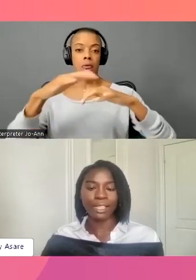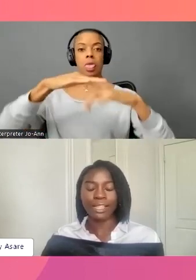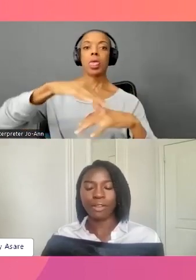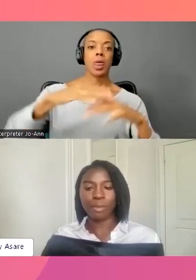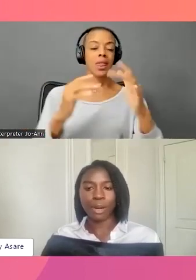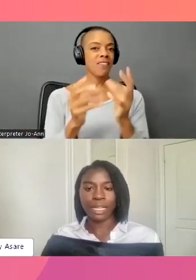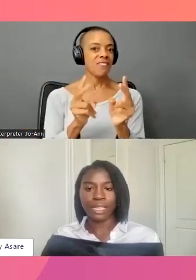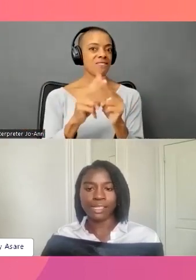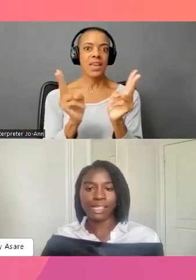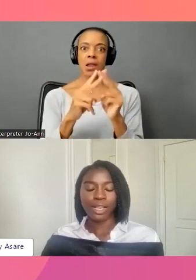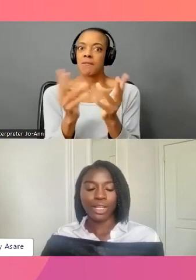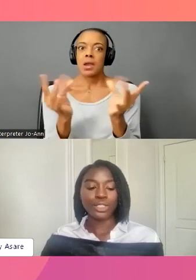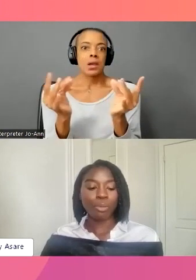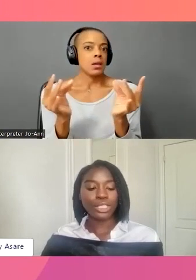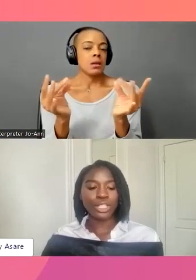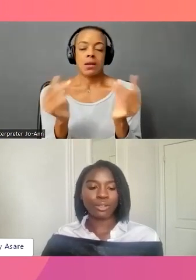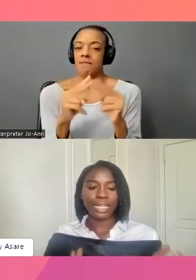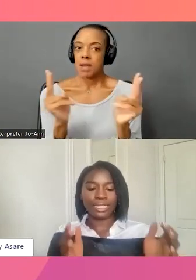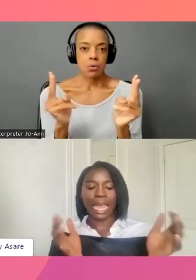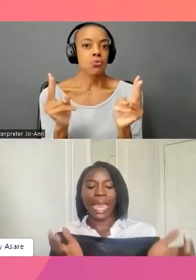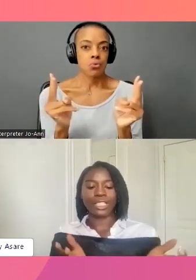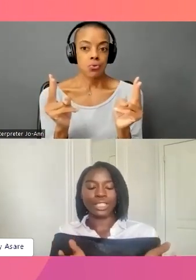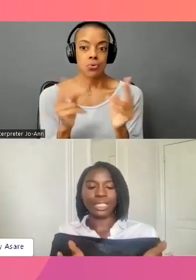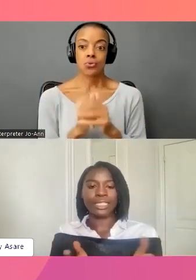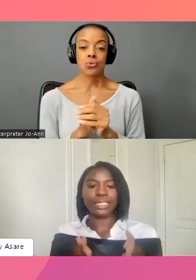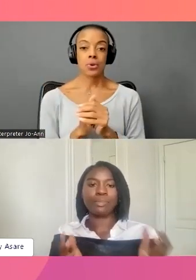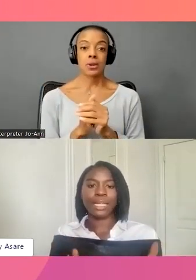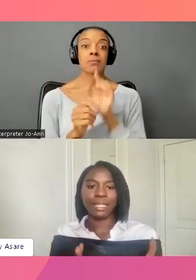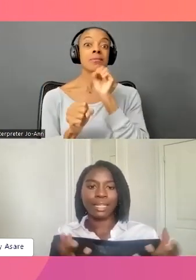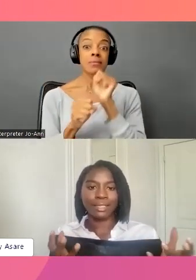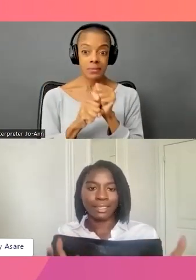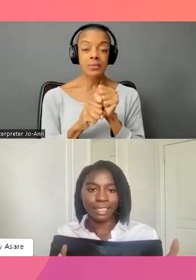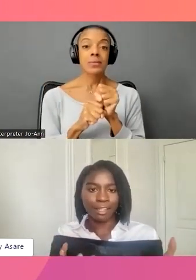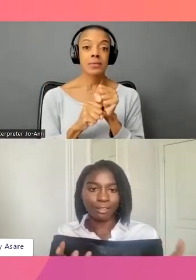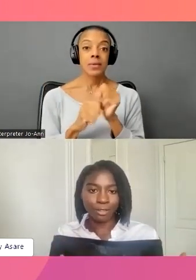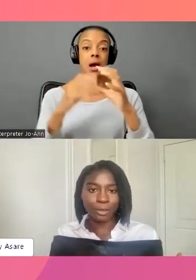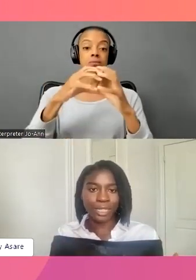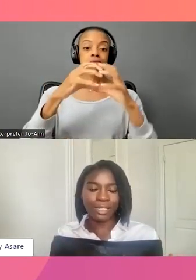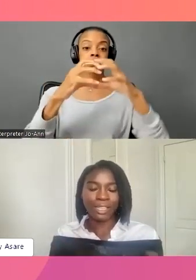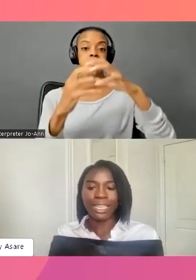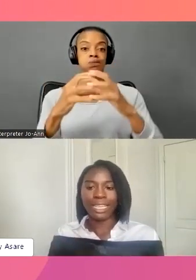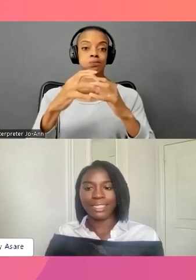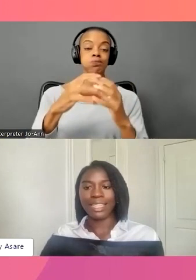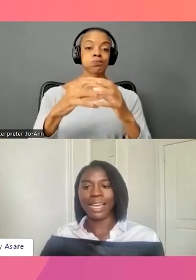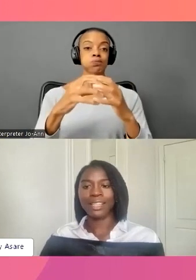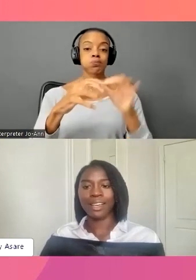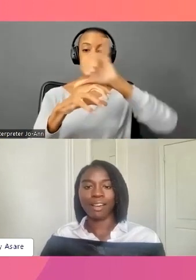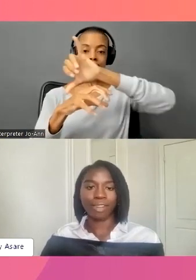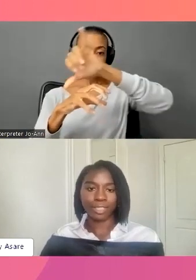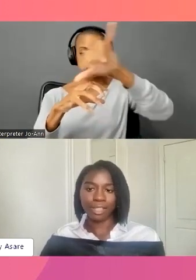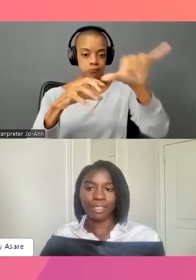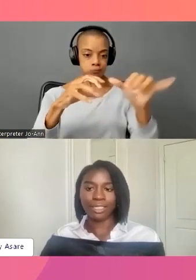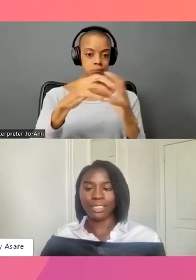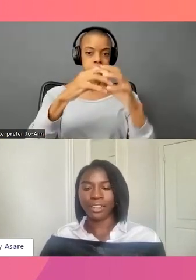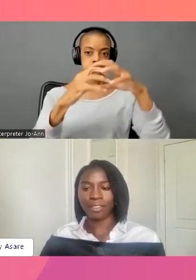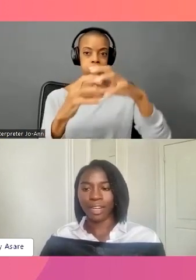cérébrales, en fait, les éléments du cerveau ne sont qu'un genre de gelée suspendue